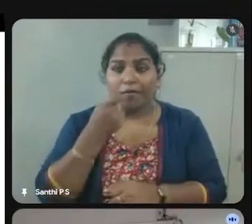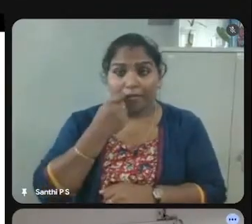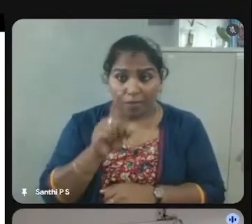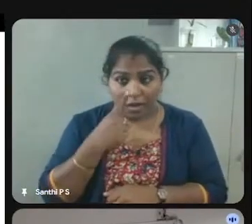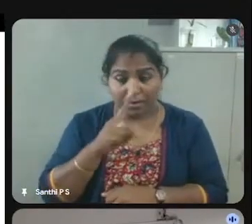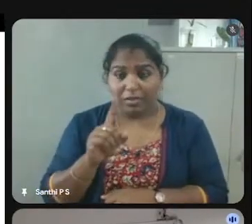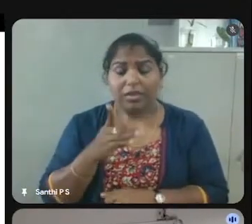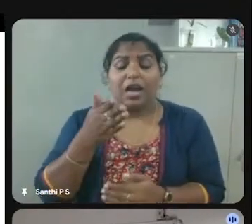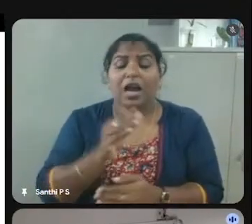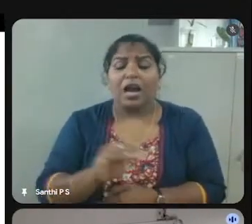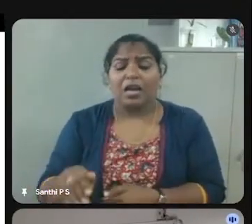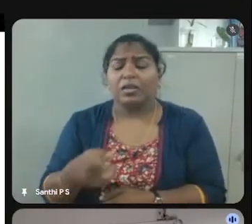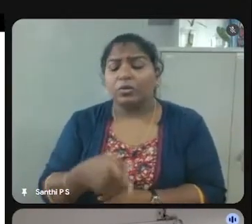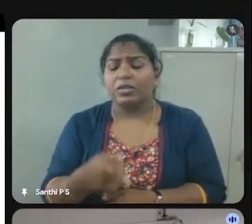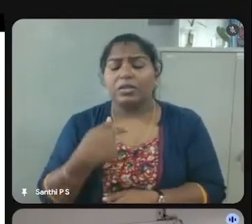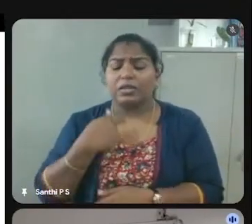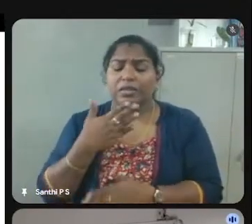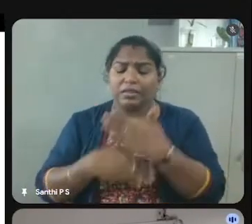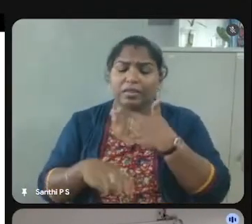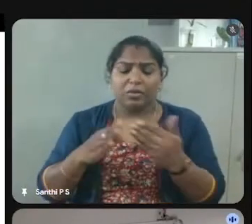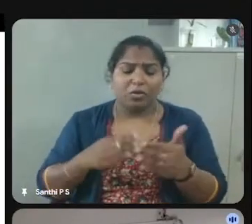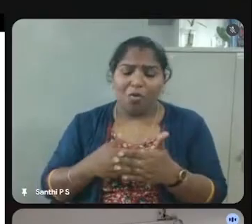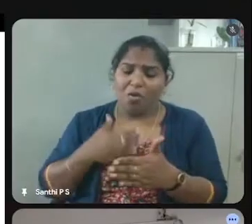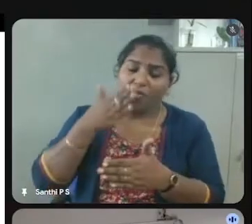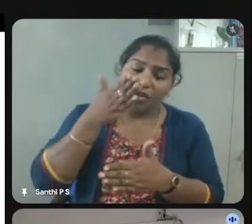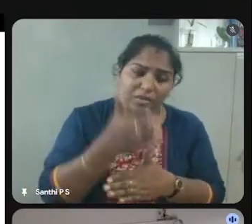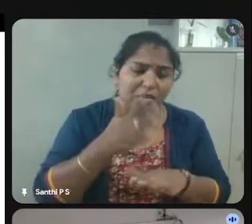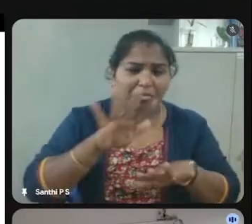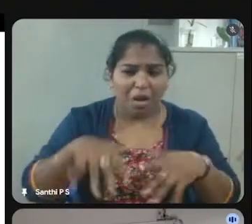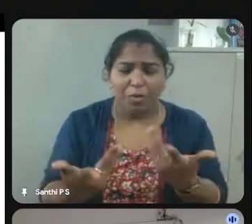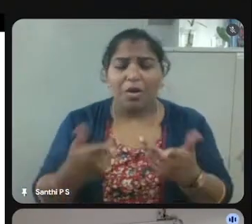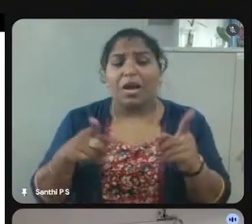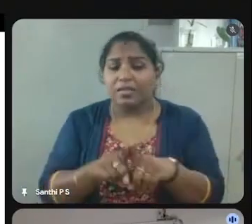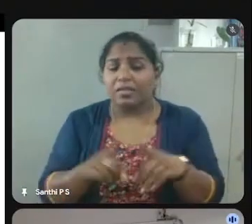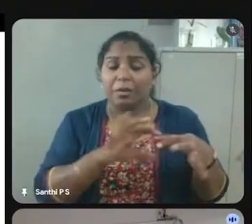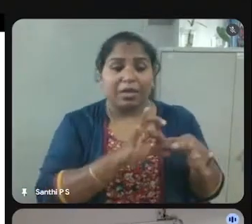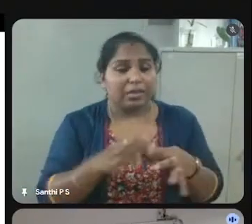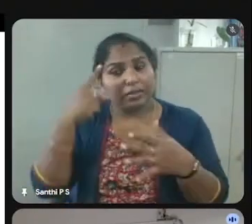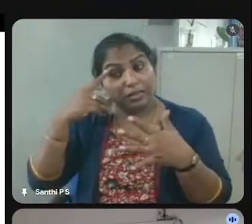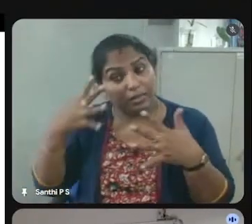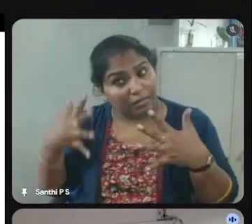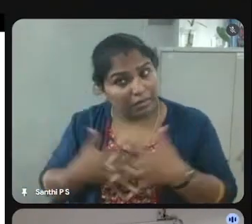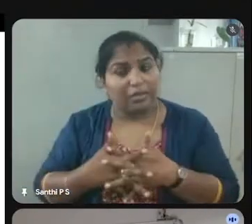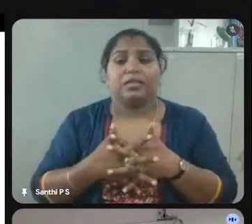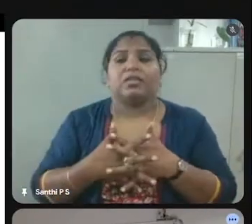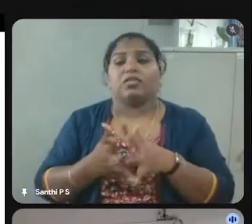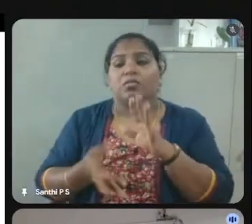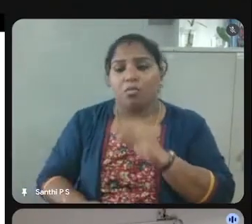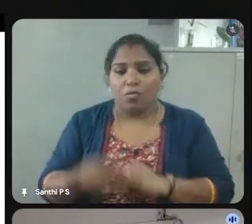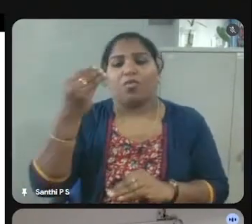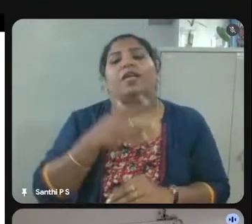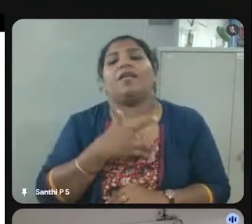ഭിന്നശേഷിയെ മറികടക്കാനുള്ള പ്രവർത്തനങ്ങൾ ചെയ്യേണ്ടതിന്റെ അനിവാര്യത കൊണ്ട് കുറച്ച് കൂടുതൽ ആ ഒരു സ്ട്രെസ് ഫീൽ ചെയ്യും.